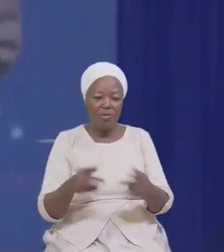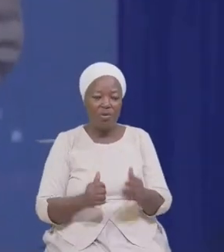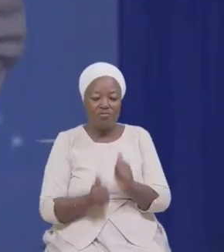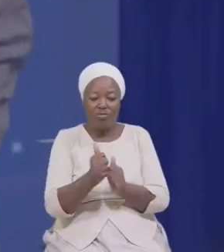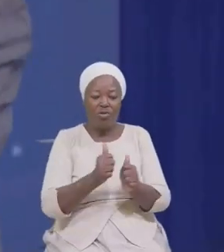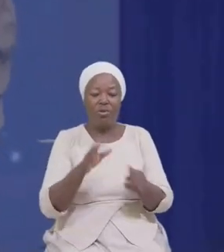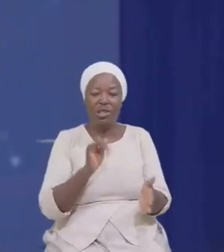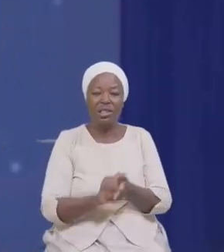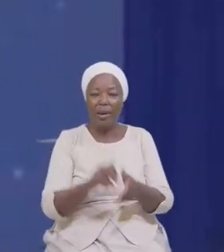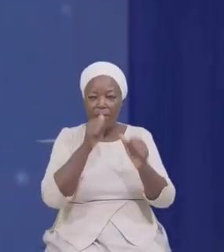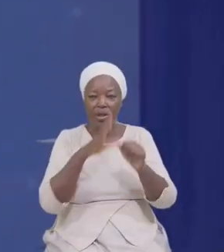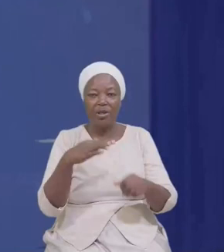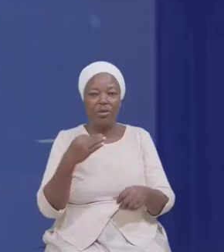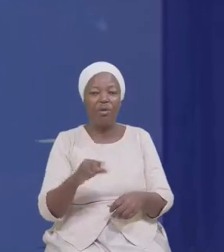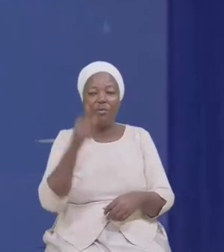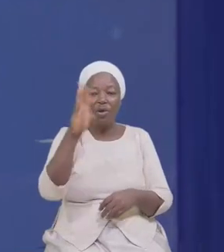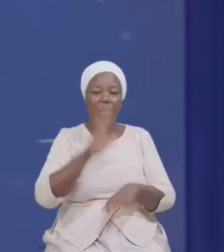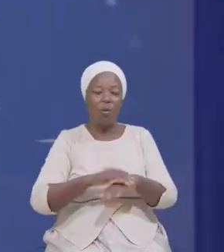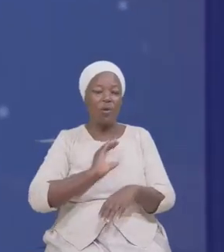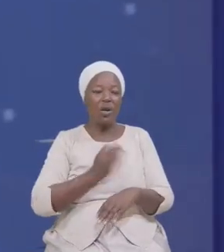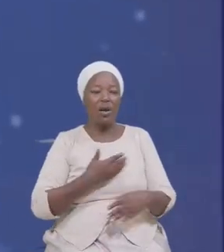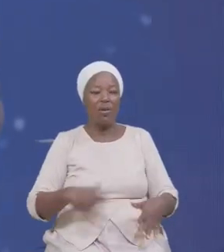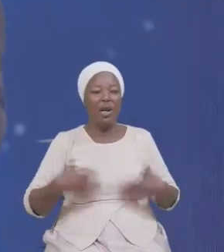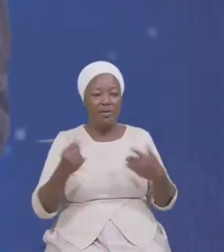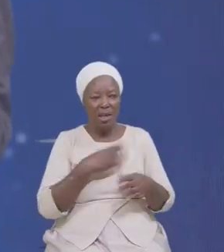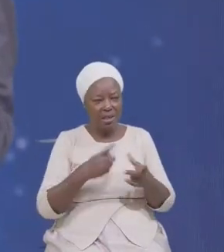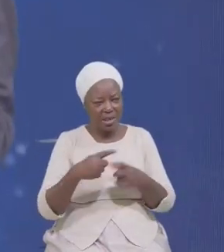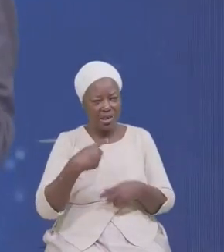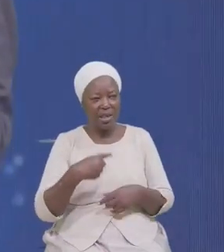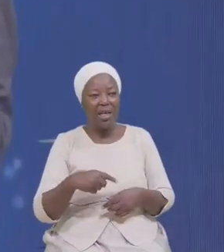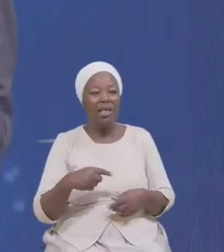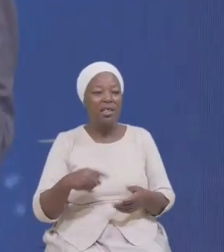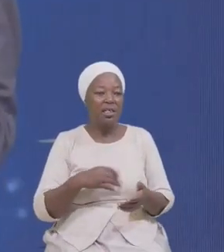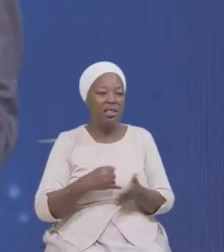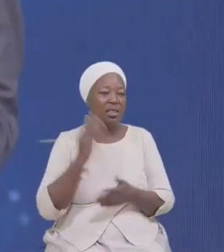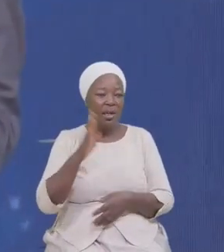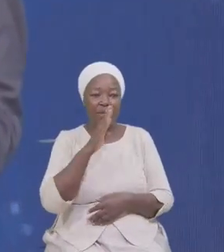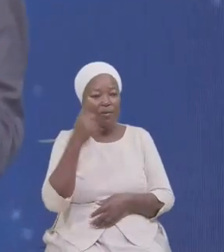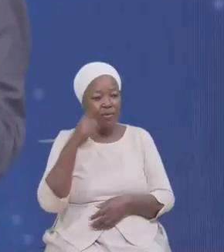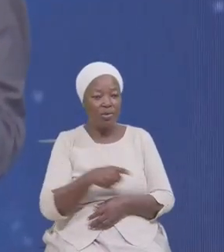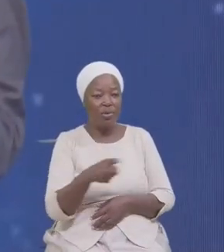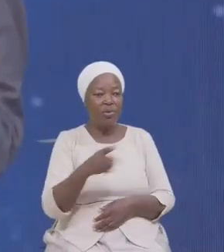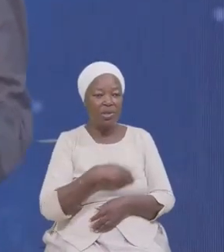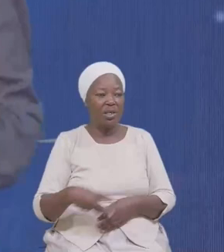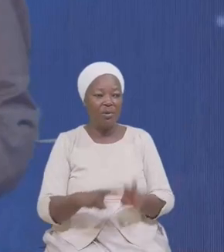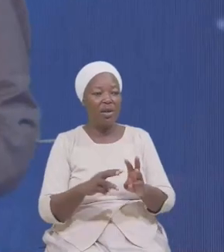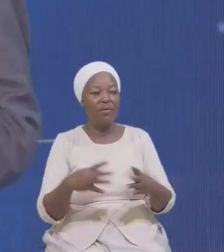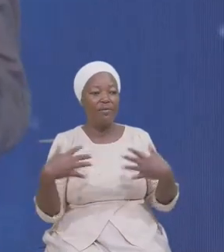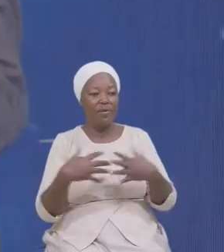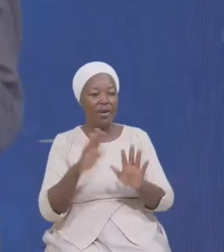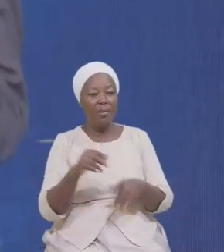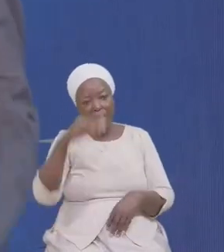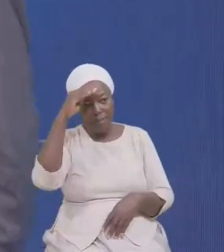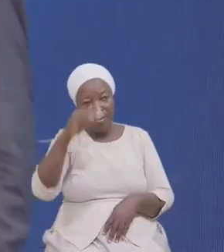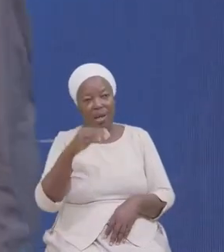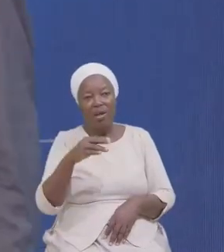bénédiction de Dieu dans nos vies. Et il dit, ce sera pour ceux qui la suivront, même les